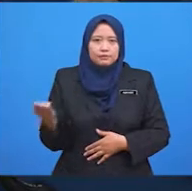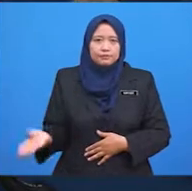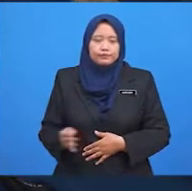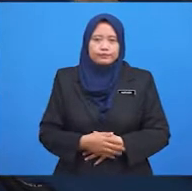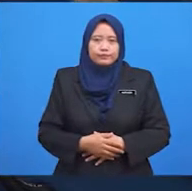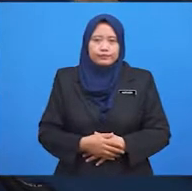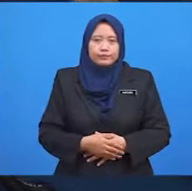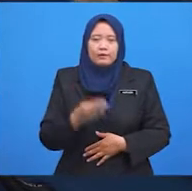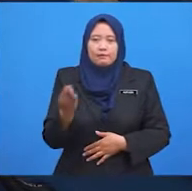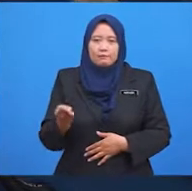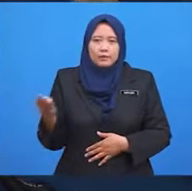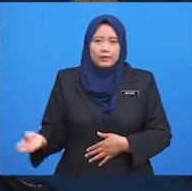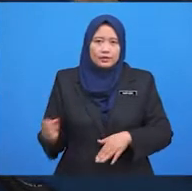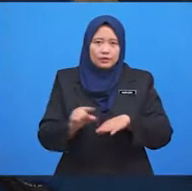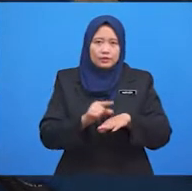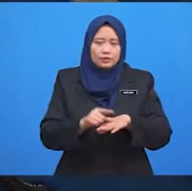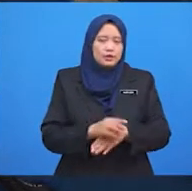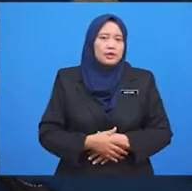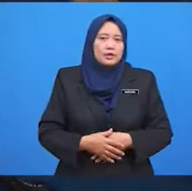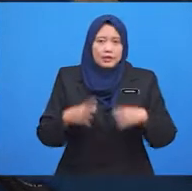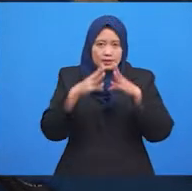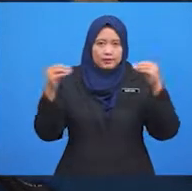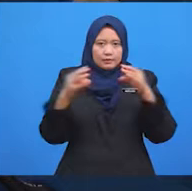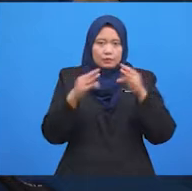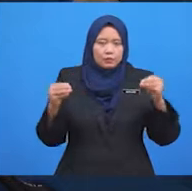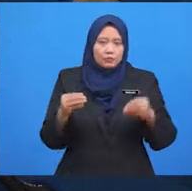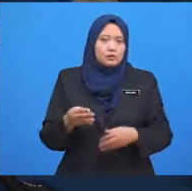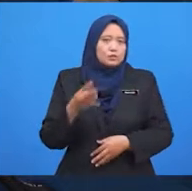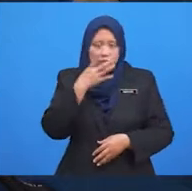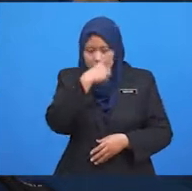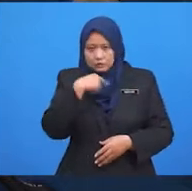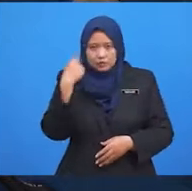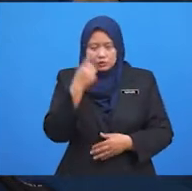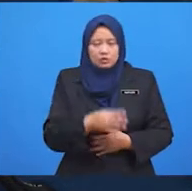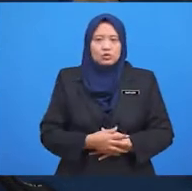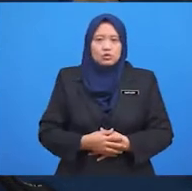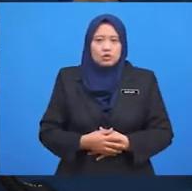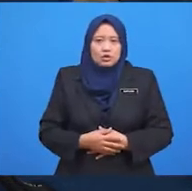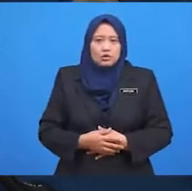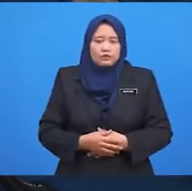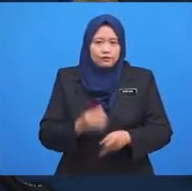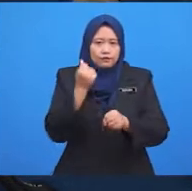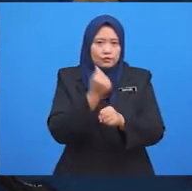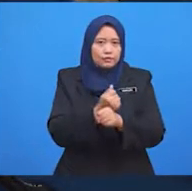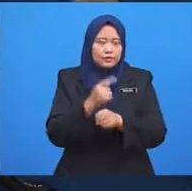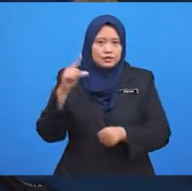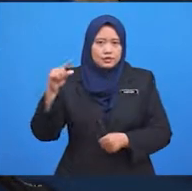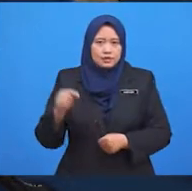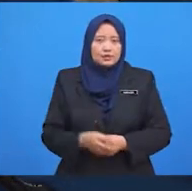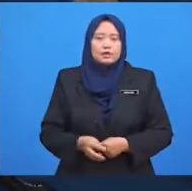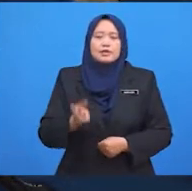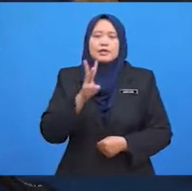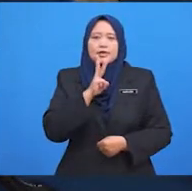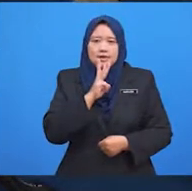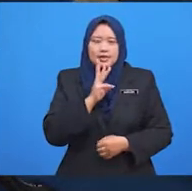Bahan yang digunakan adalah kapas muka, firming gel, shower cap, air suling,